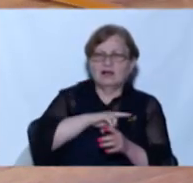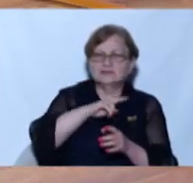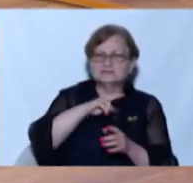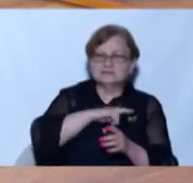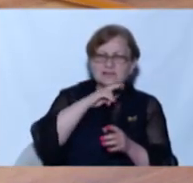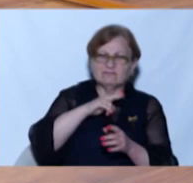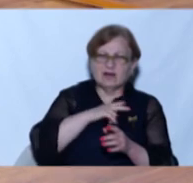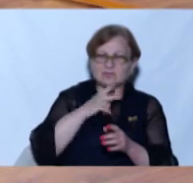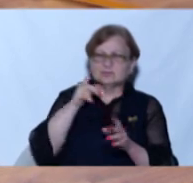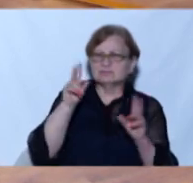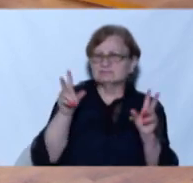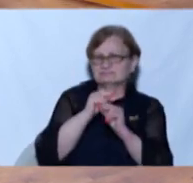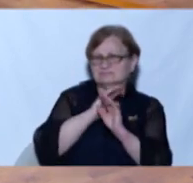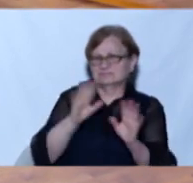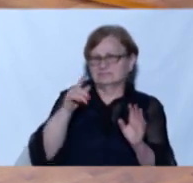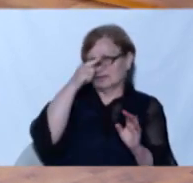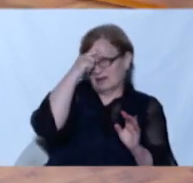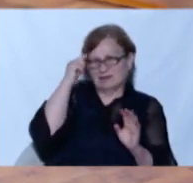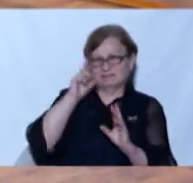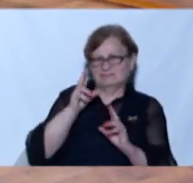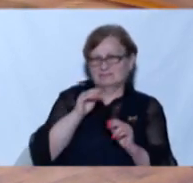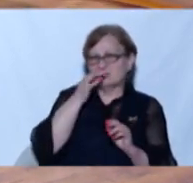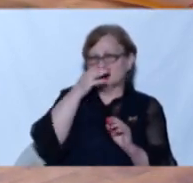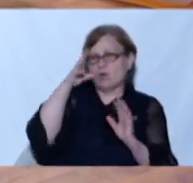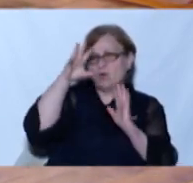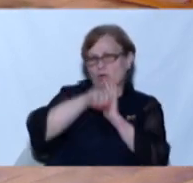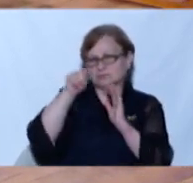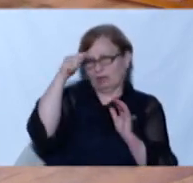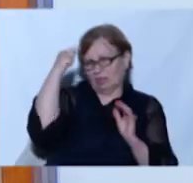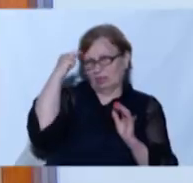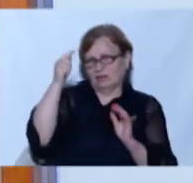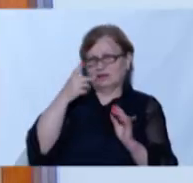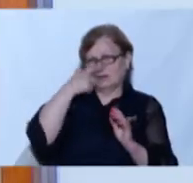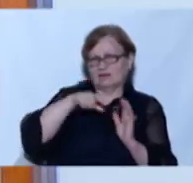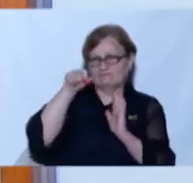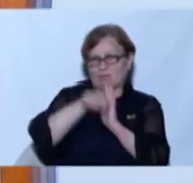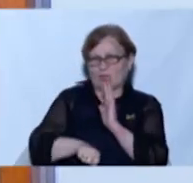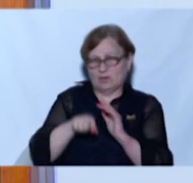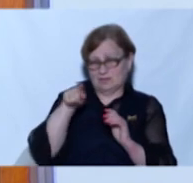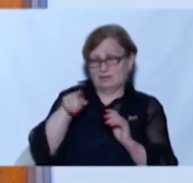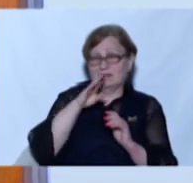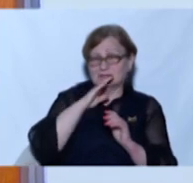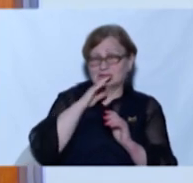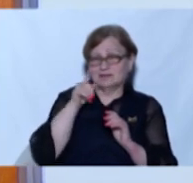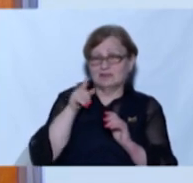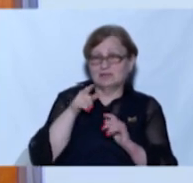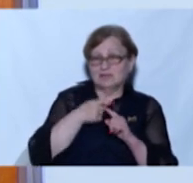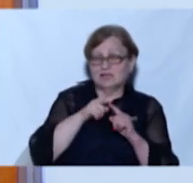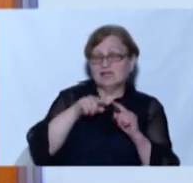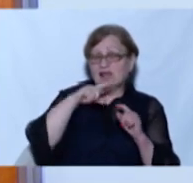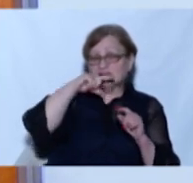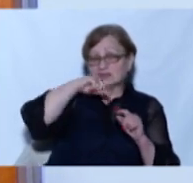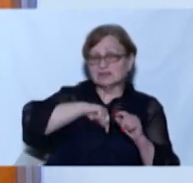უიღბლო და ცალმხრივი სიყვარულის შემდეგ ჯერ ჭკუით შეშლილობის ტკივილი ნახა და მერე თავი მოიკლა. ესეც ელის